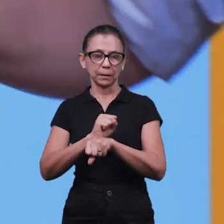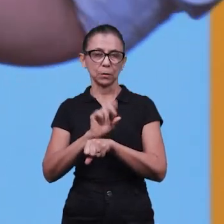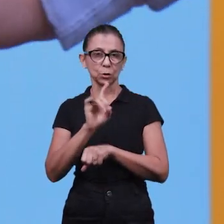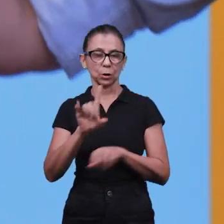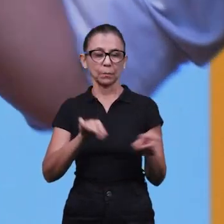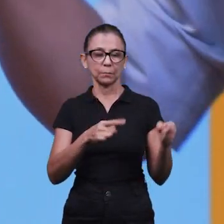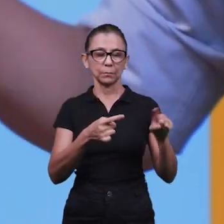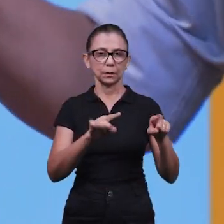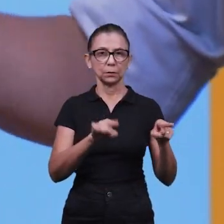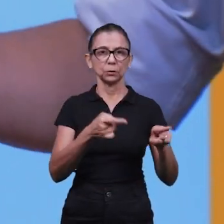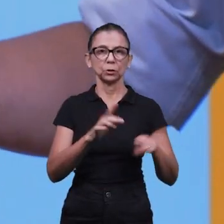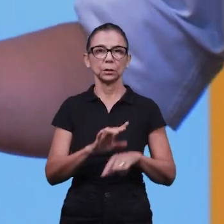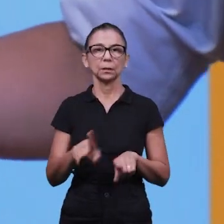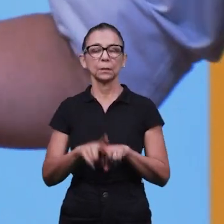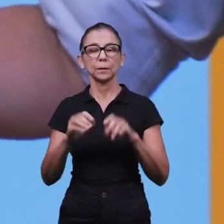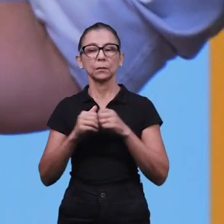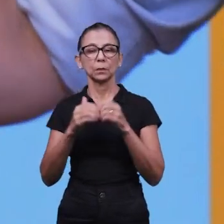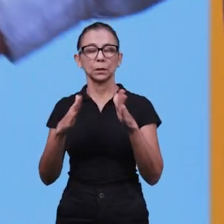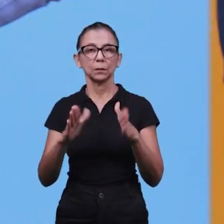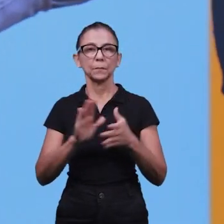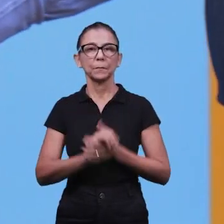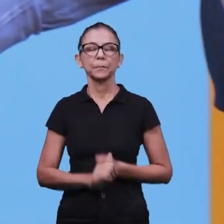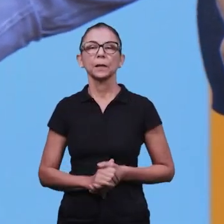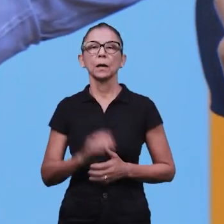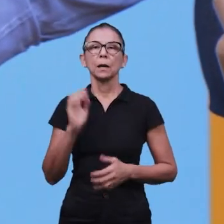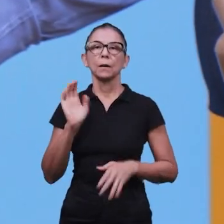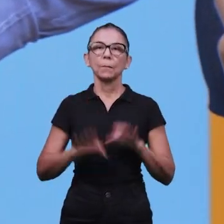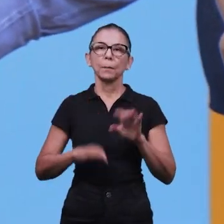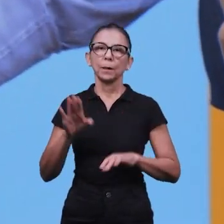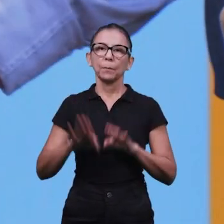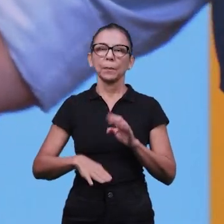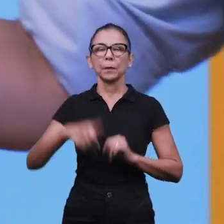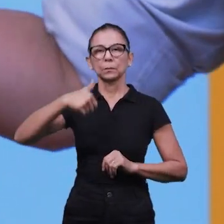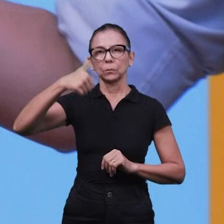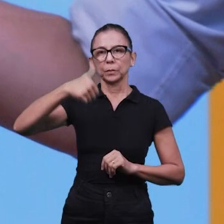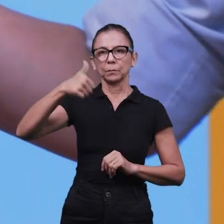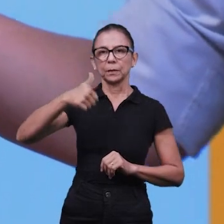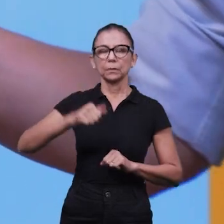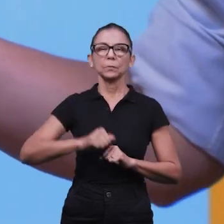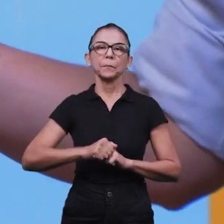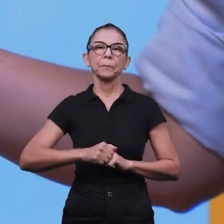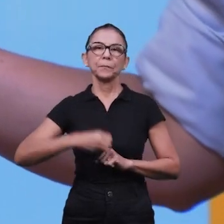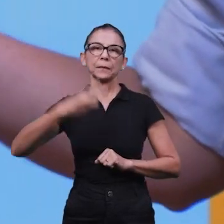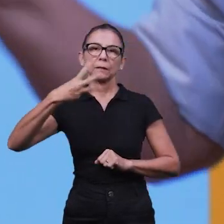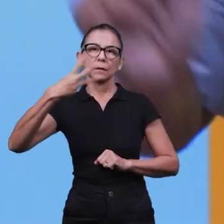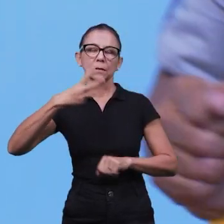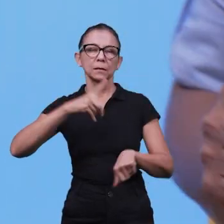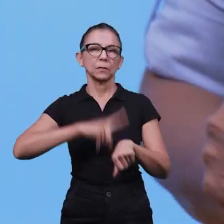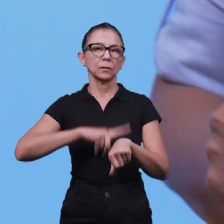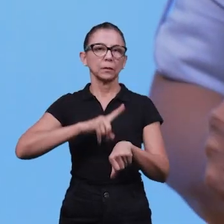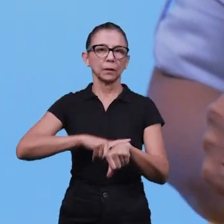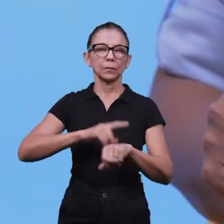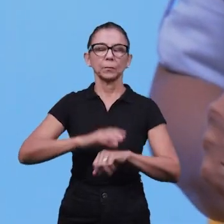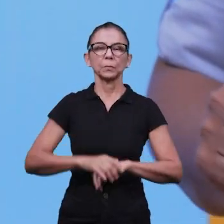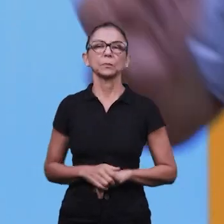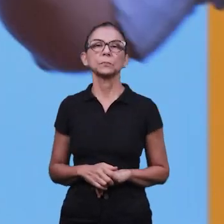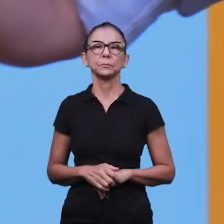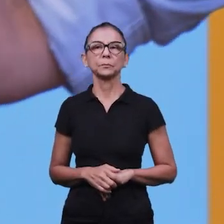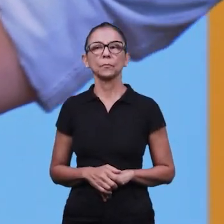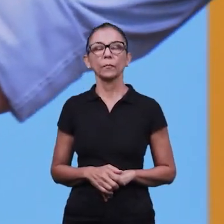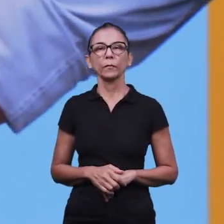Après, nous allons jouer au premier et au troisième temps.